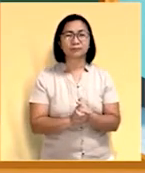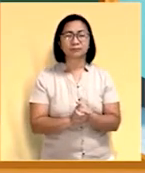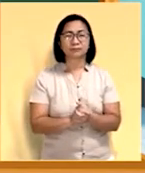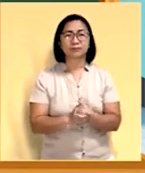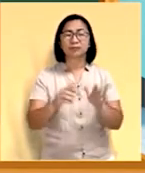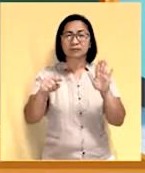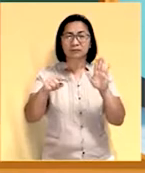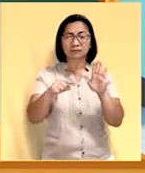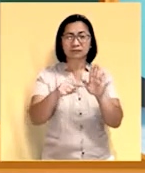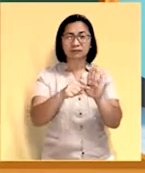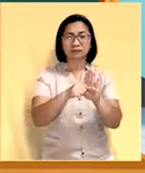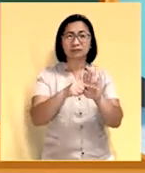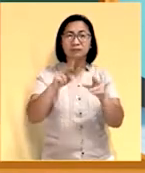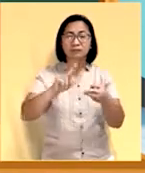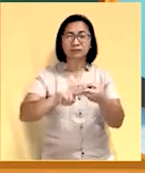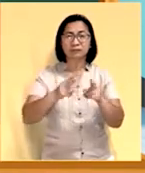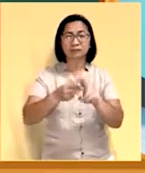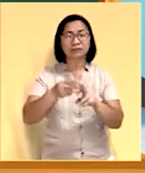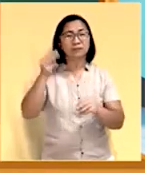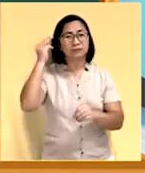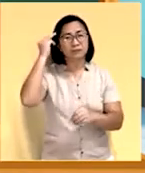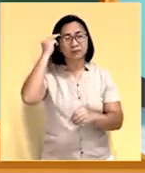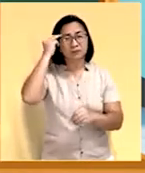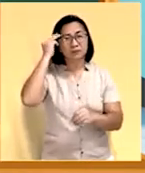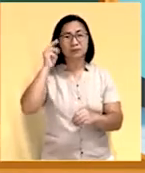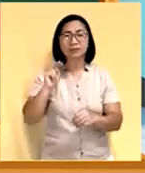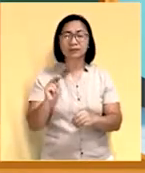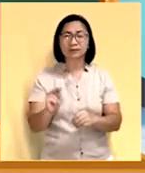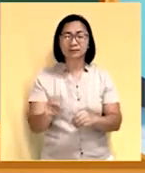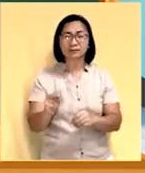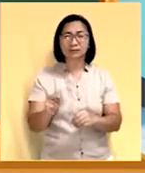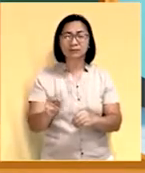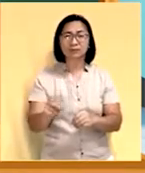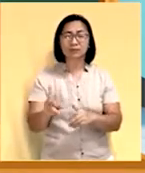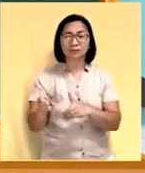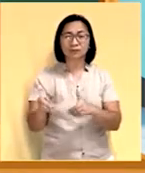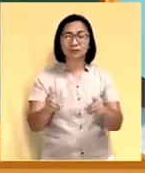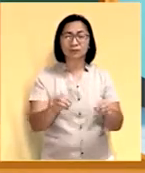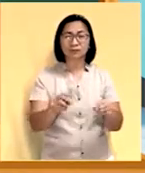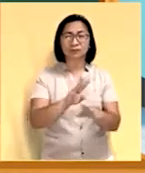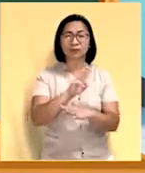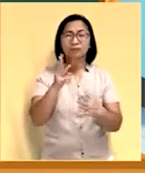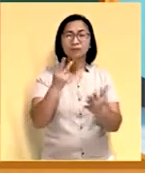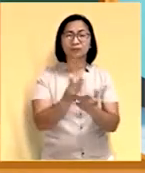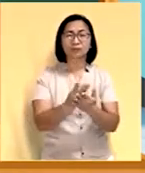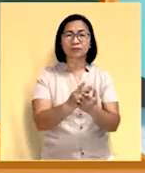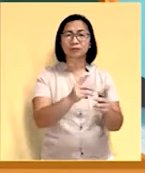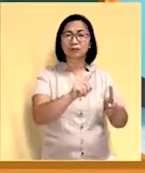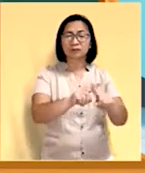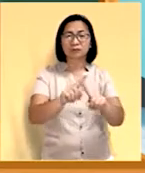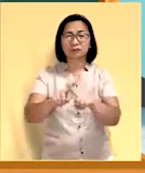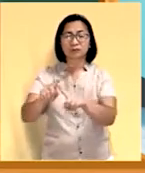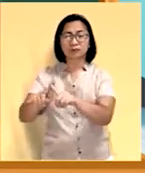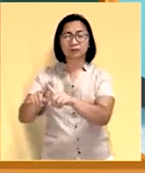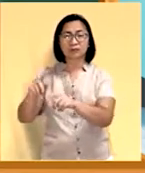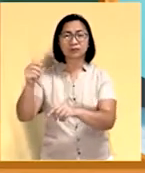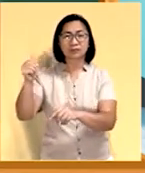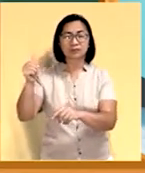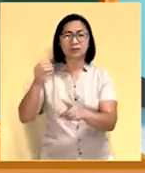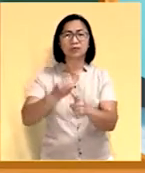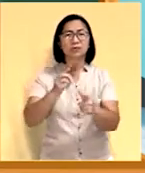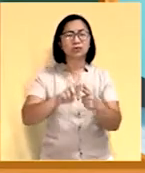Sa pag-subtract ng mga numbers mentally, kailangan gawing whole o multiples of 10